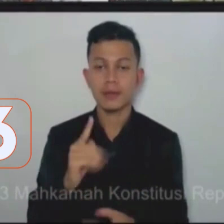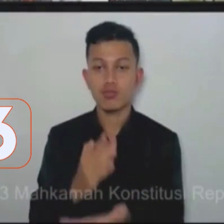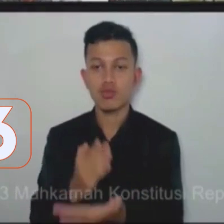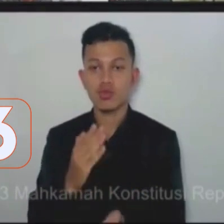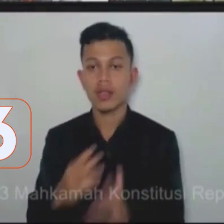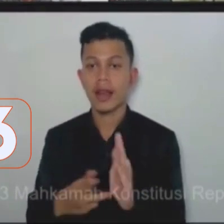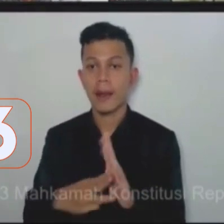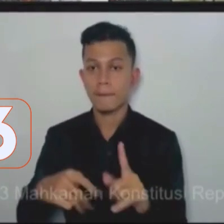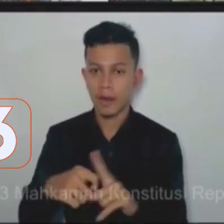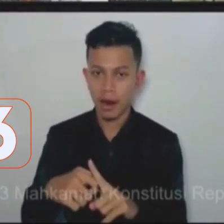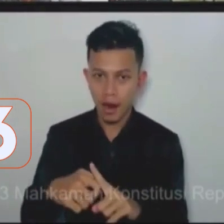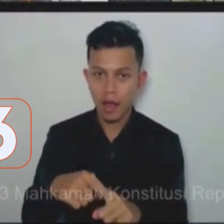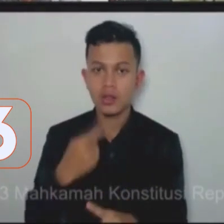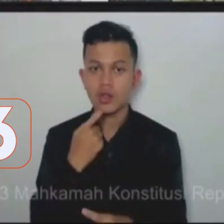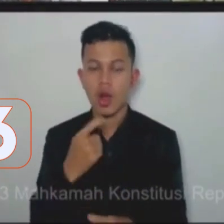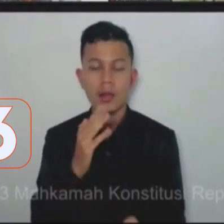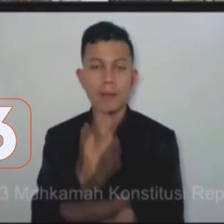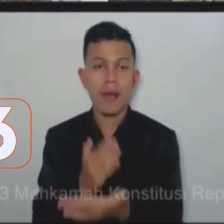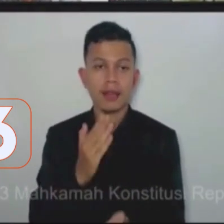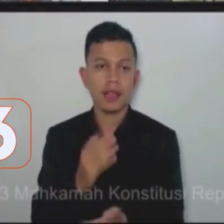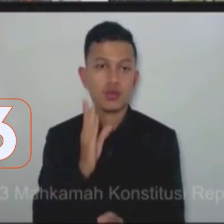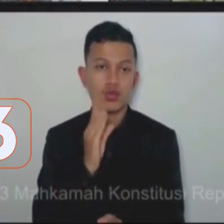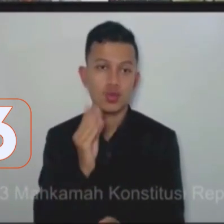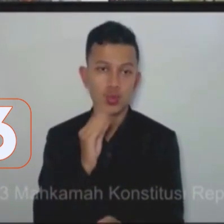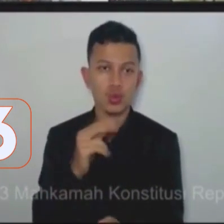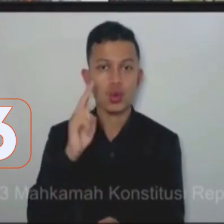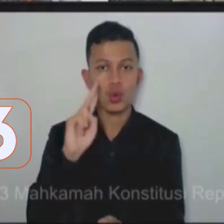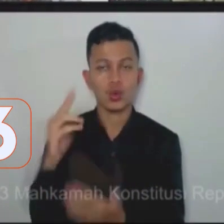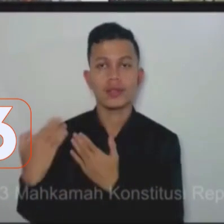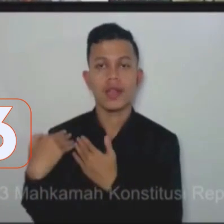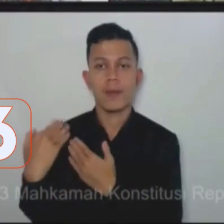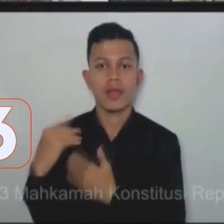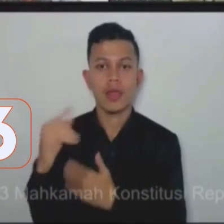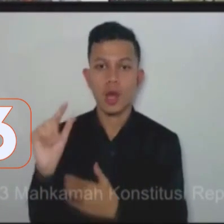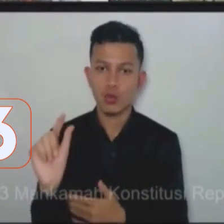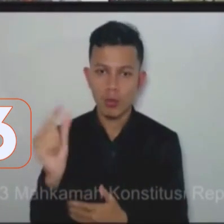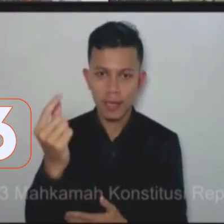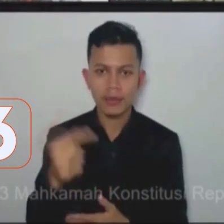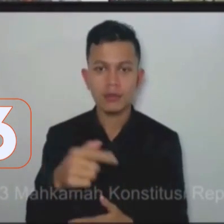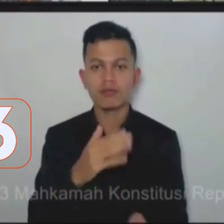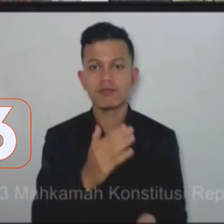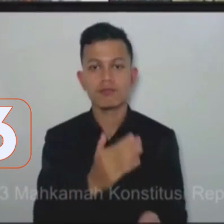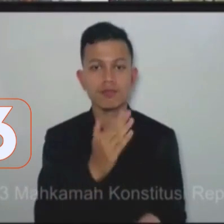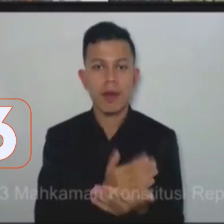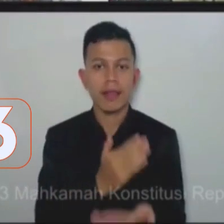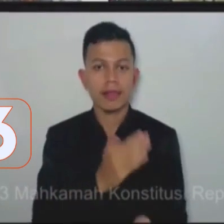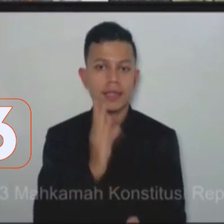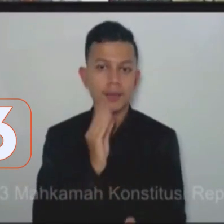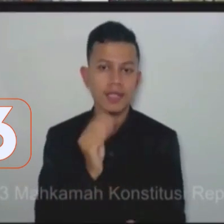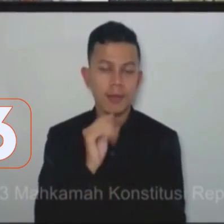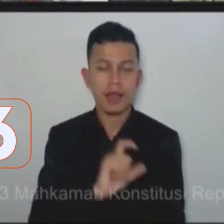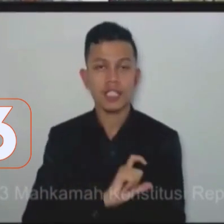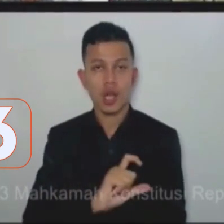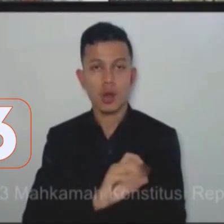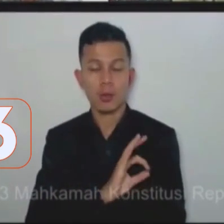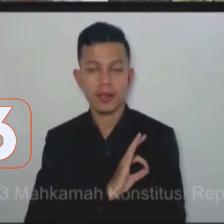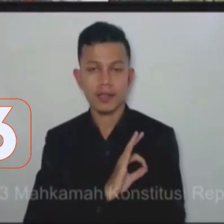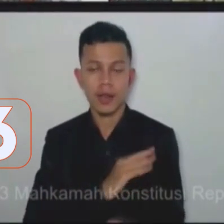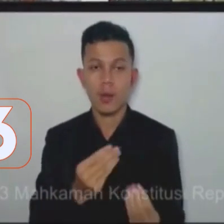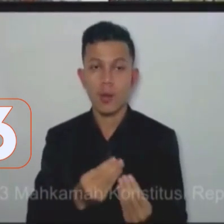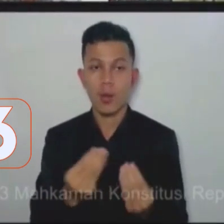mahkamah terkait dengan batas usia bagi jabatan publik, persyaratan batas minimal usia calon presiden dan calon wakil